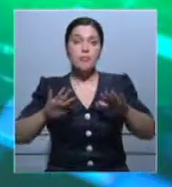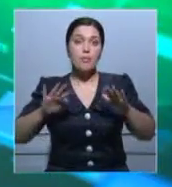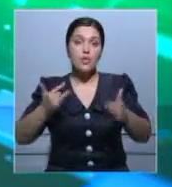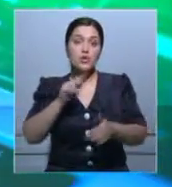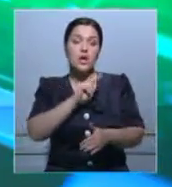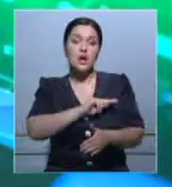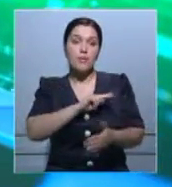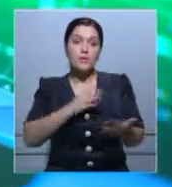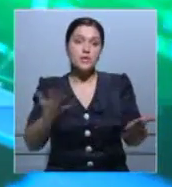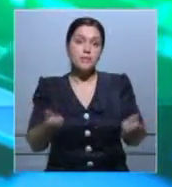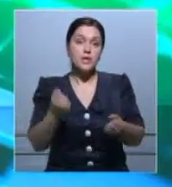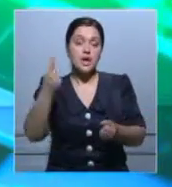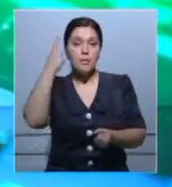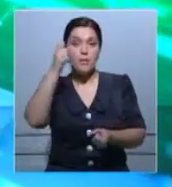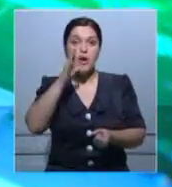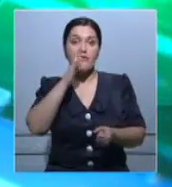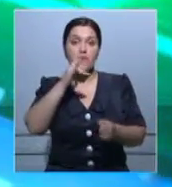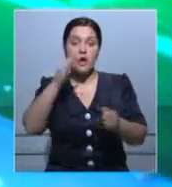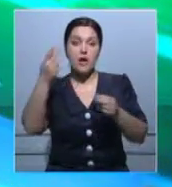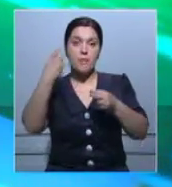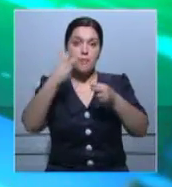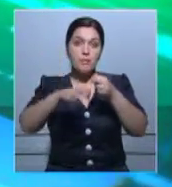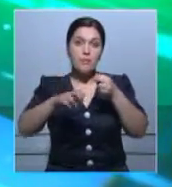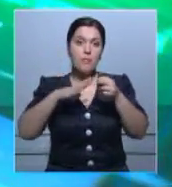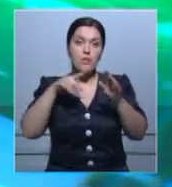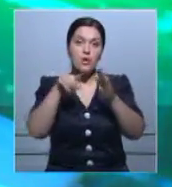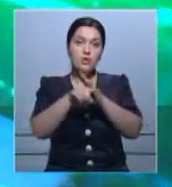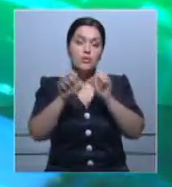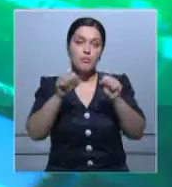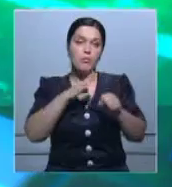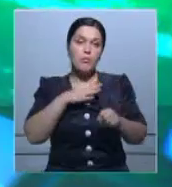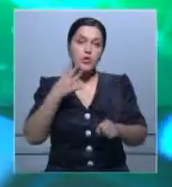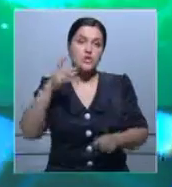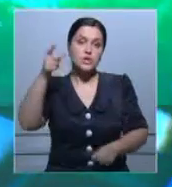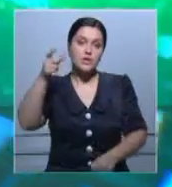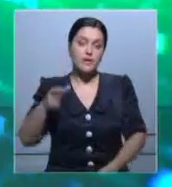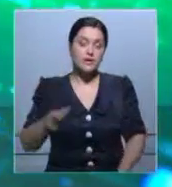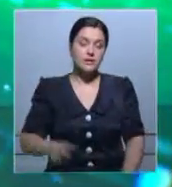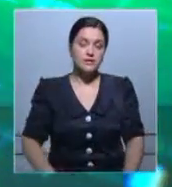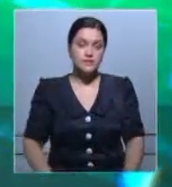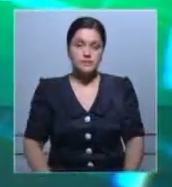работают спасатели. По их информации, в момент обрушения в здании могли находиться до 40 человек.